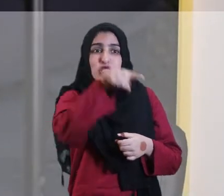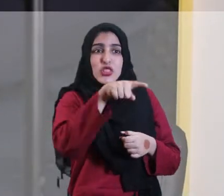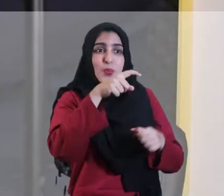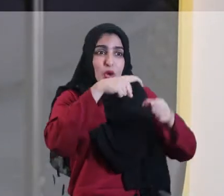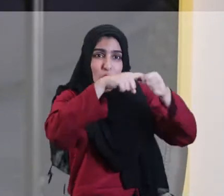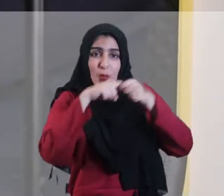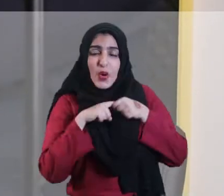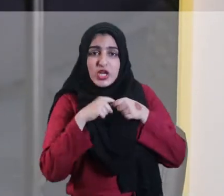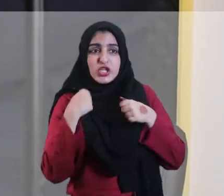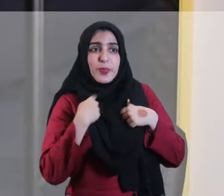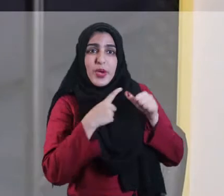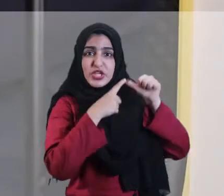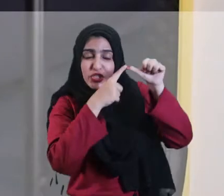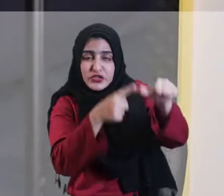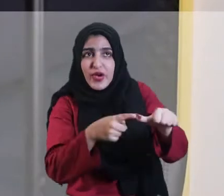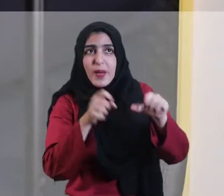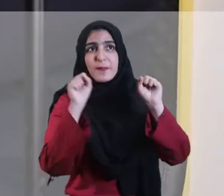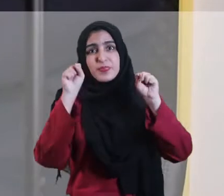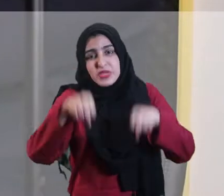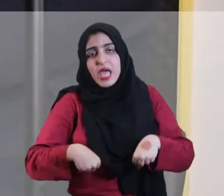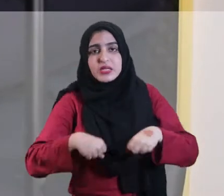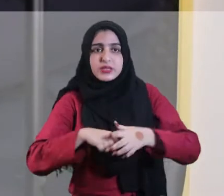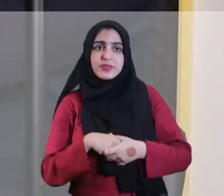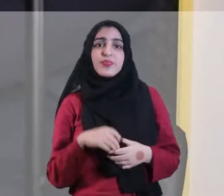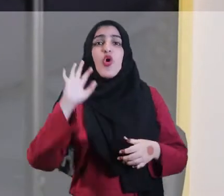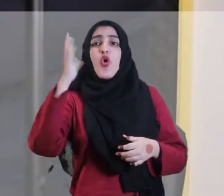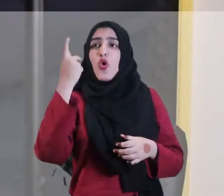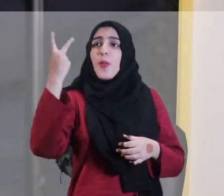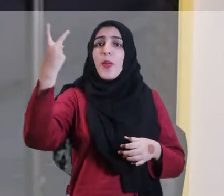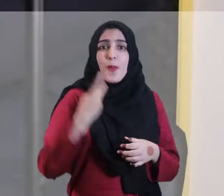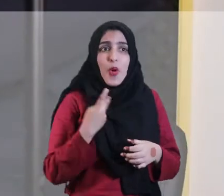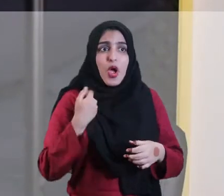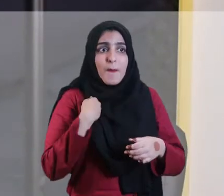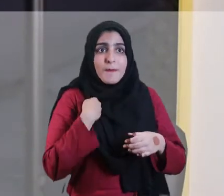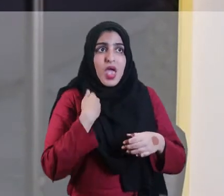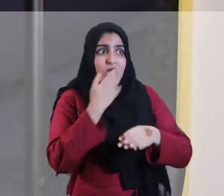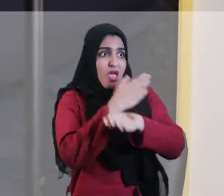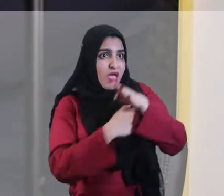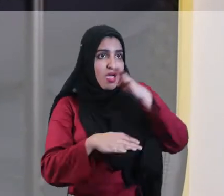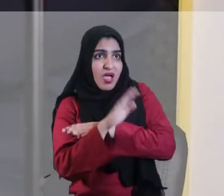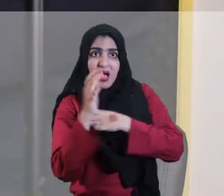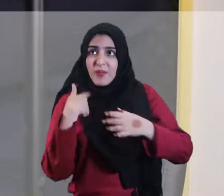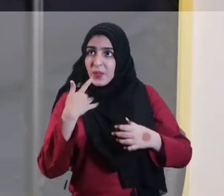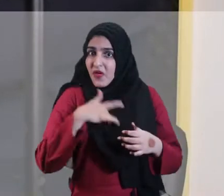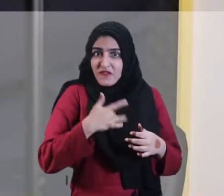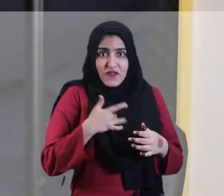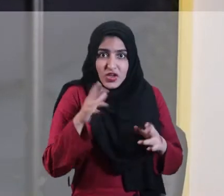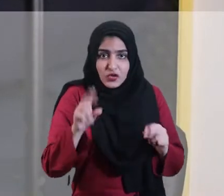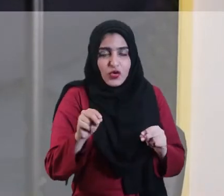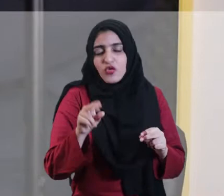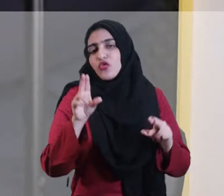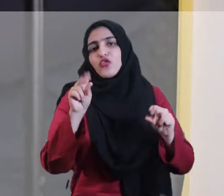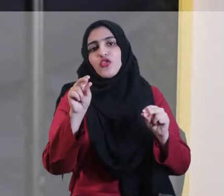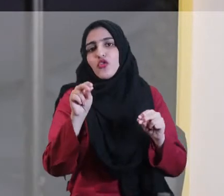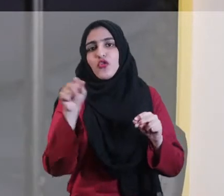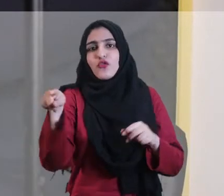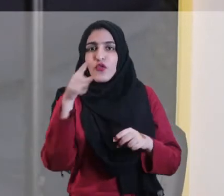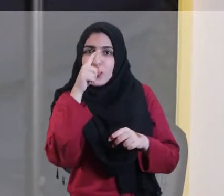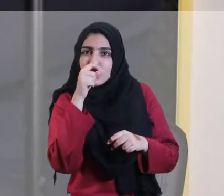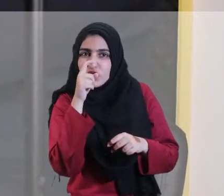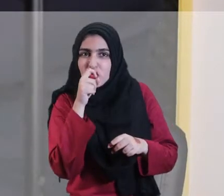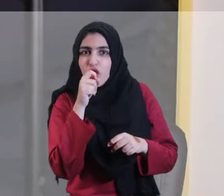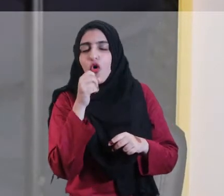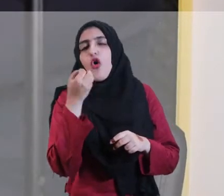क्वेश्चन ओं के एनिमल उस इस तरह नेवर फील डिसेबल इन माय लाइफ इज लाइक